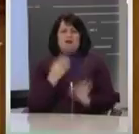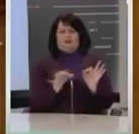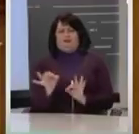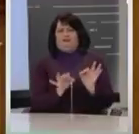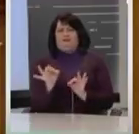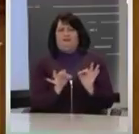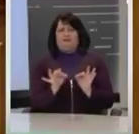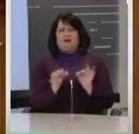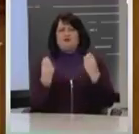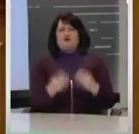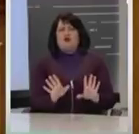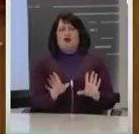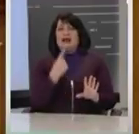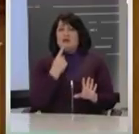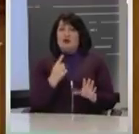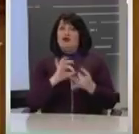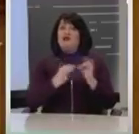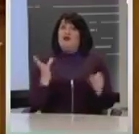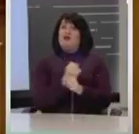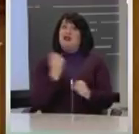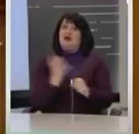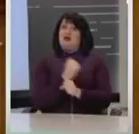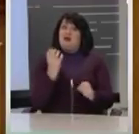το κακόγουστο success story.